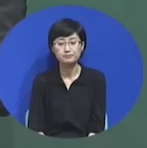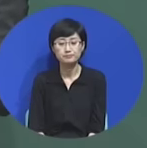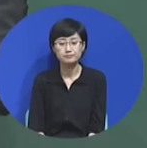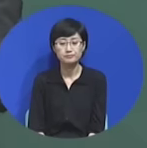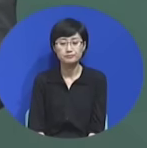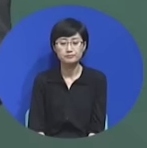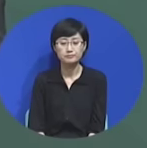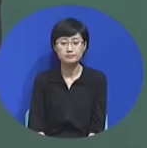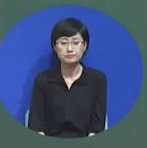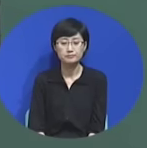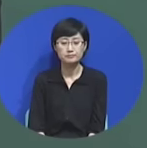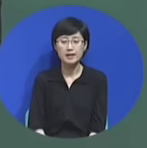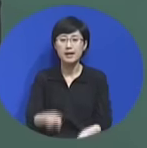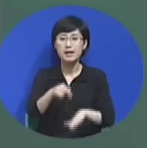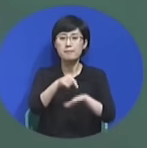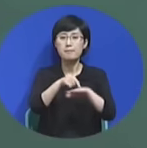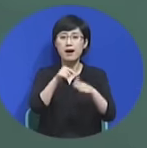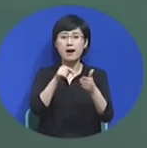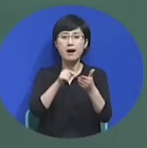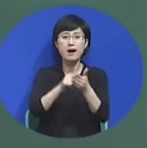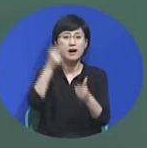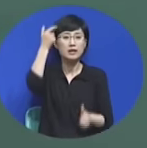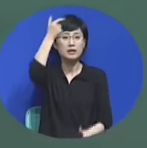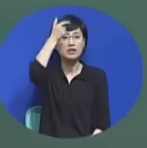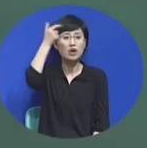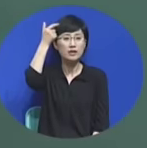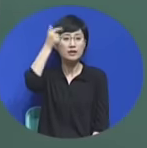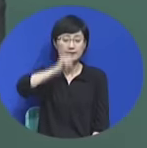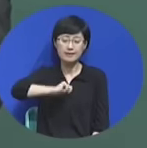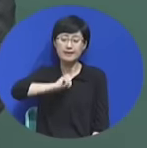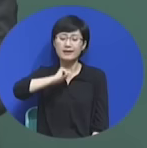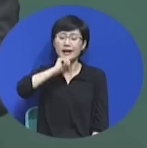예수开口之后有第一个宣布的词。 심령이 가난한 자는 복이 있나니.